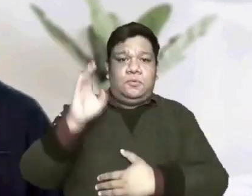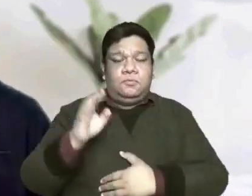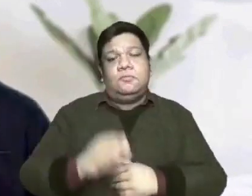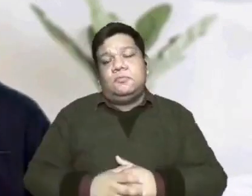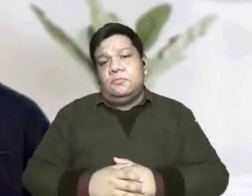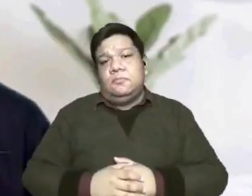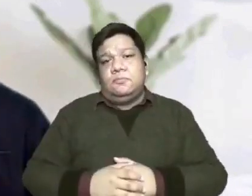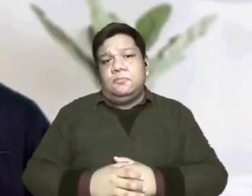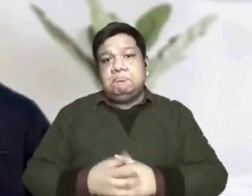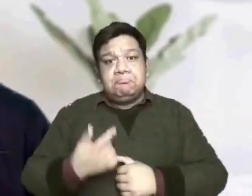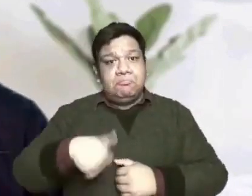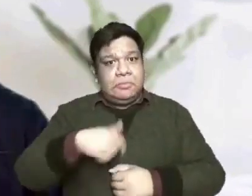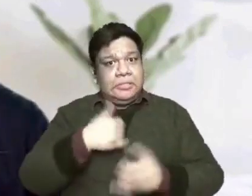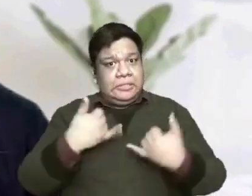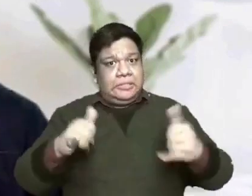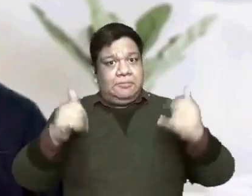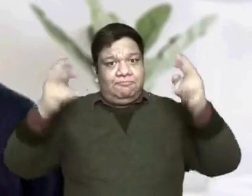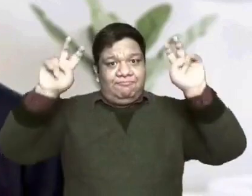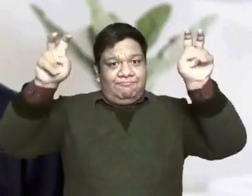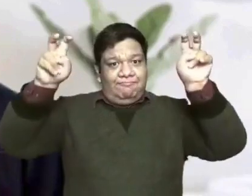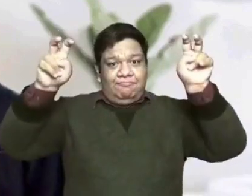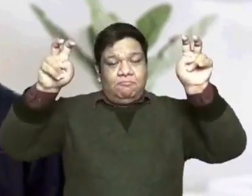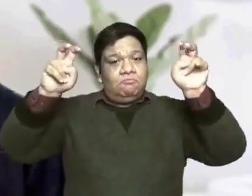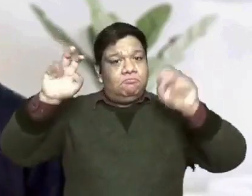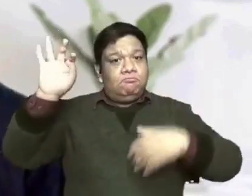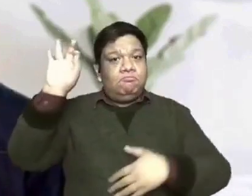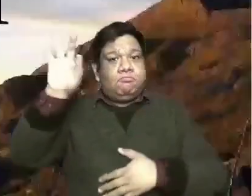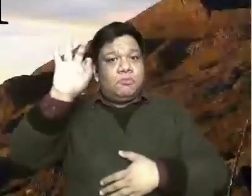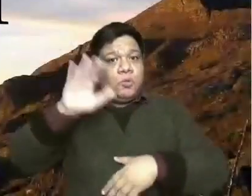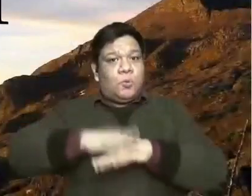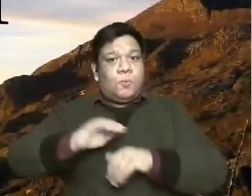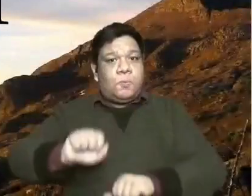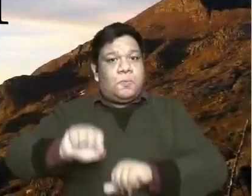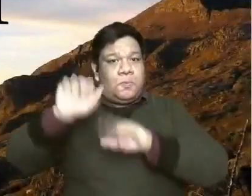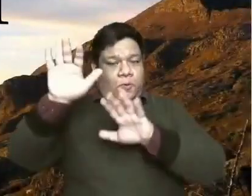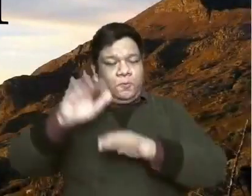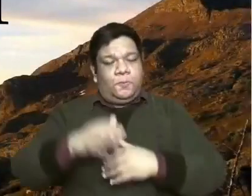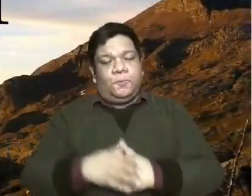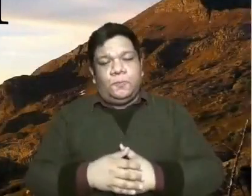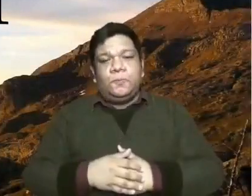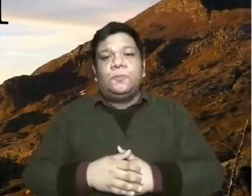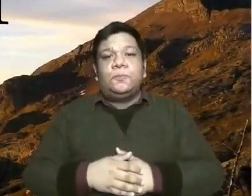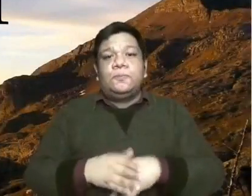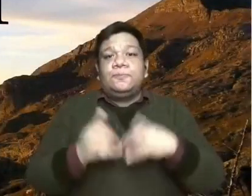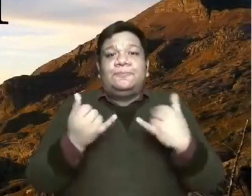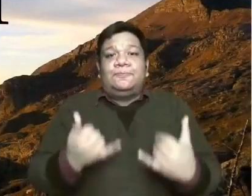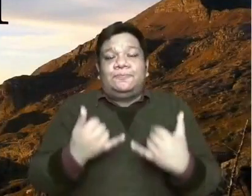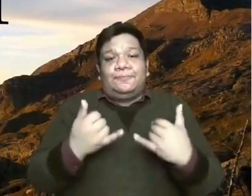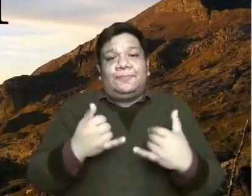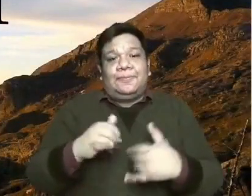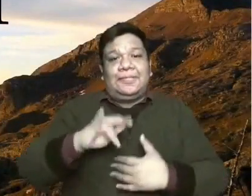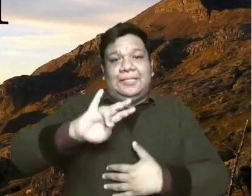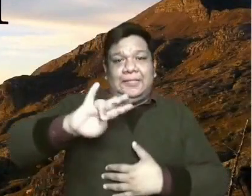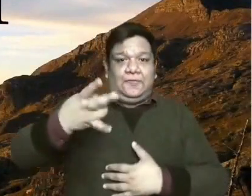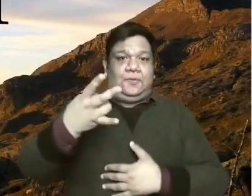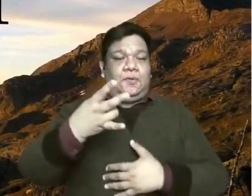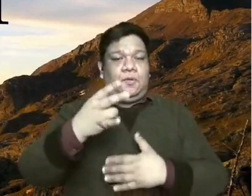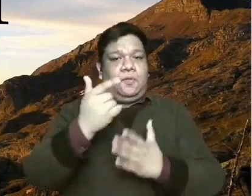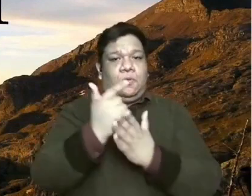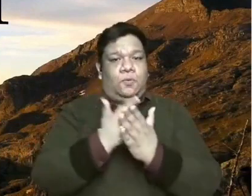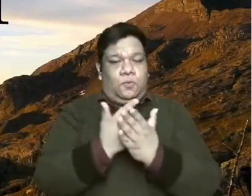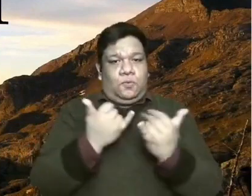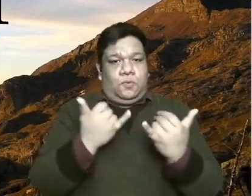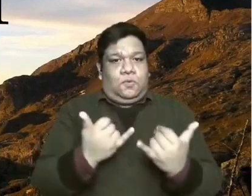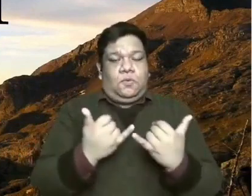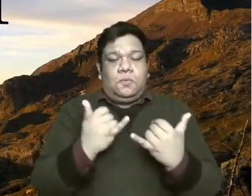Tayo ay sumusunod pa rin sa ating sermon series na ating pinamagatang Sermon on the Mount. And today, we are on the seventh lesson